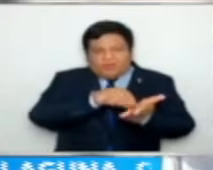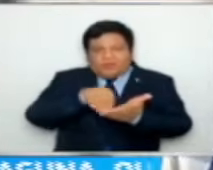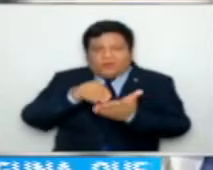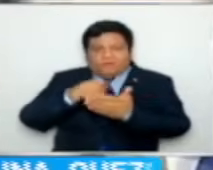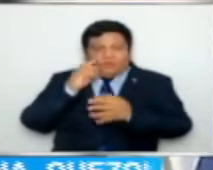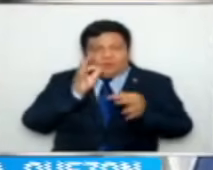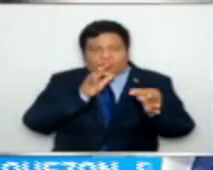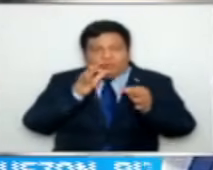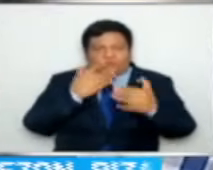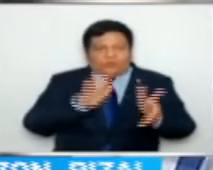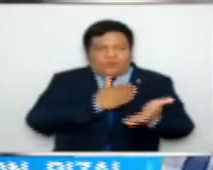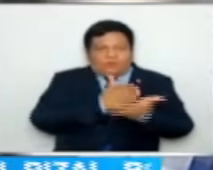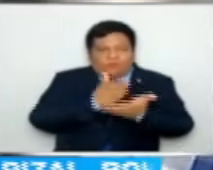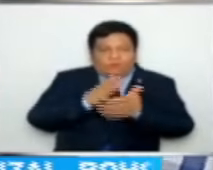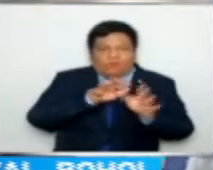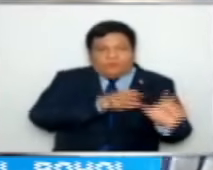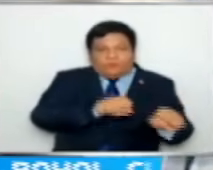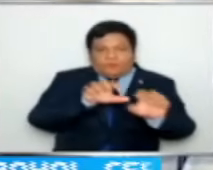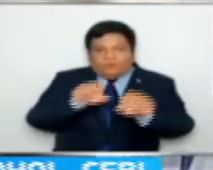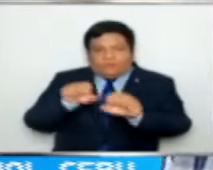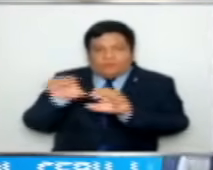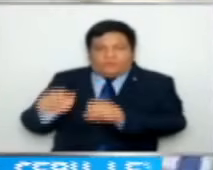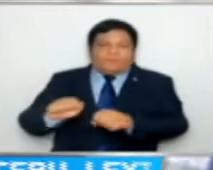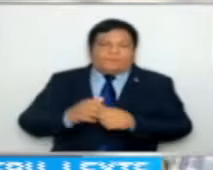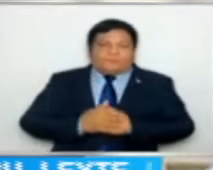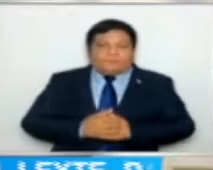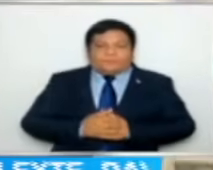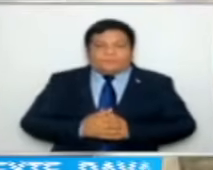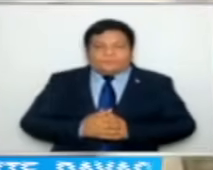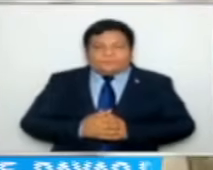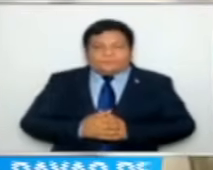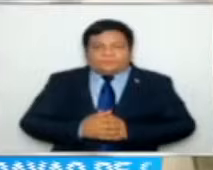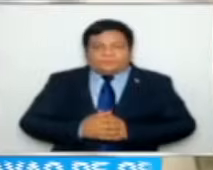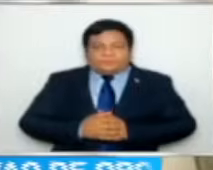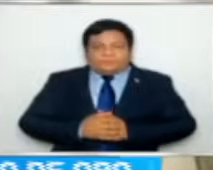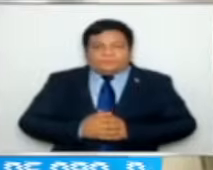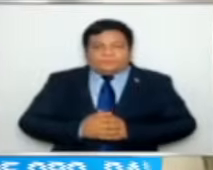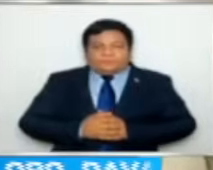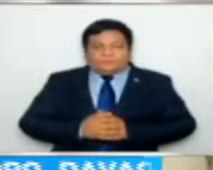sa GMA Regional TV, Balitang Bisdak, Alan Domingo, GMA News.